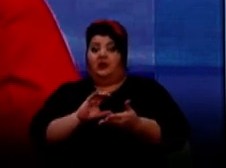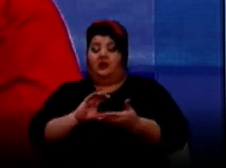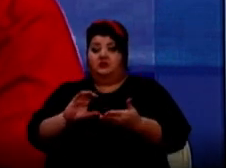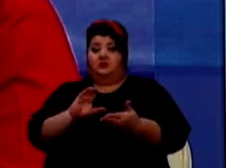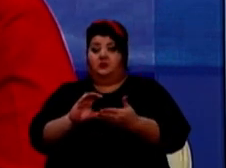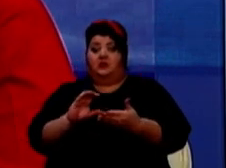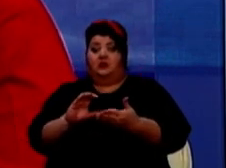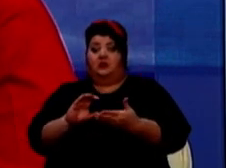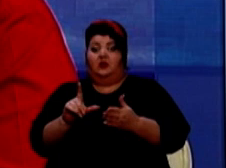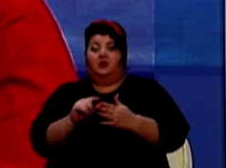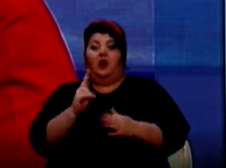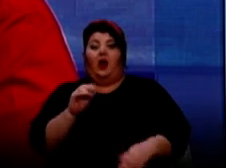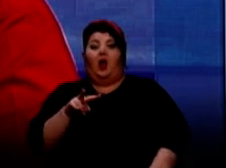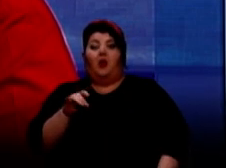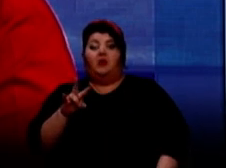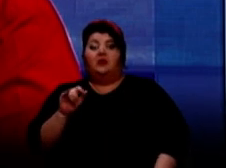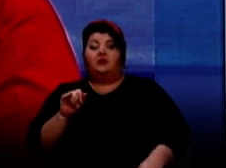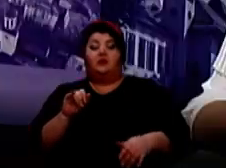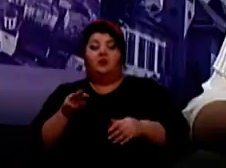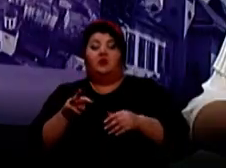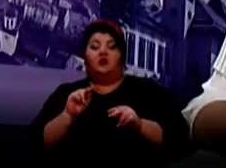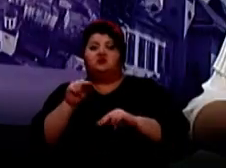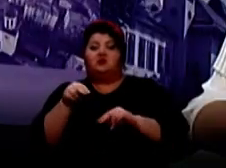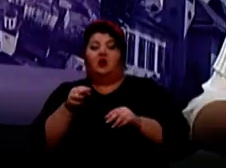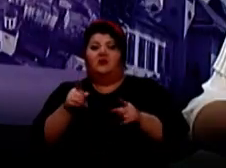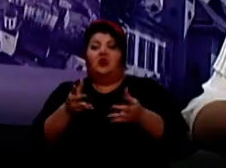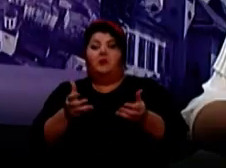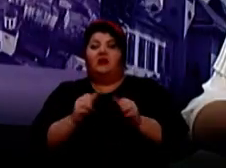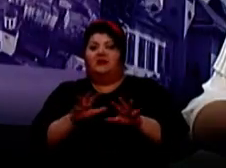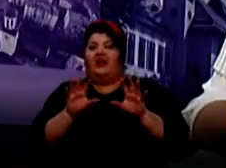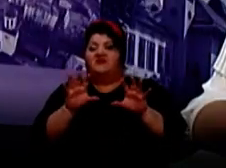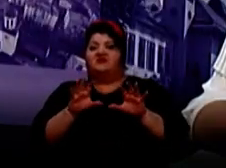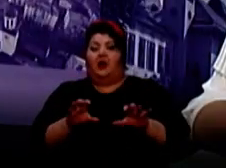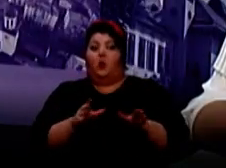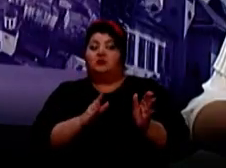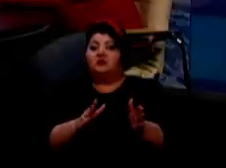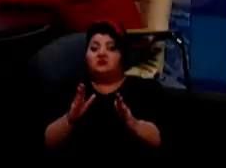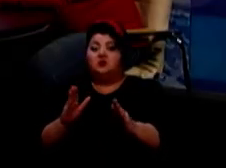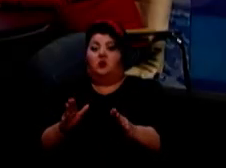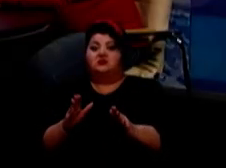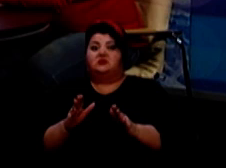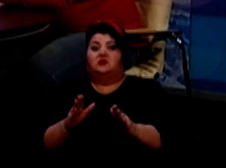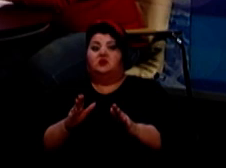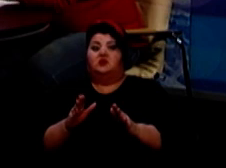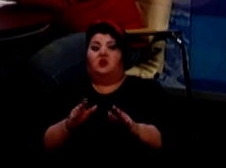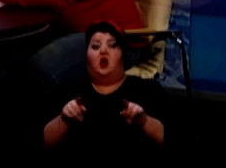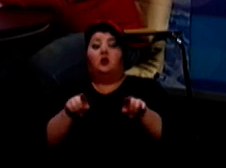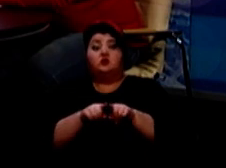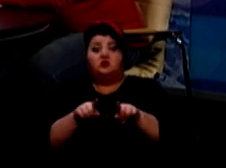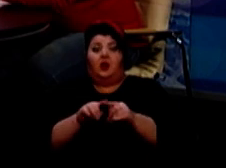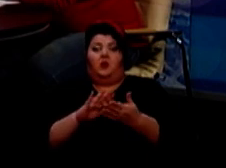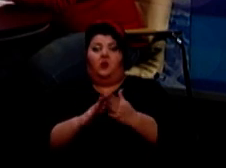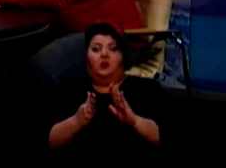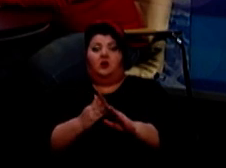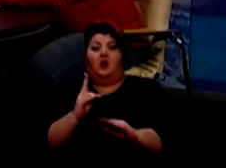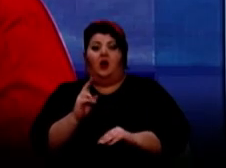цей тариф не є прийнятий в законний спосіб, так якби, і не пройшов регуляторний акт. Ту саму ж позицію Сергій